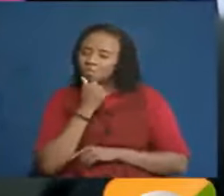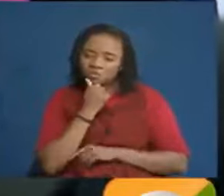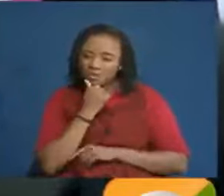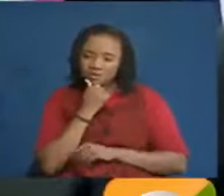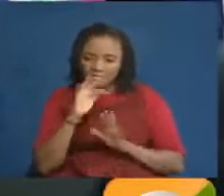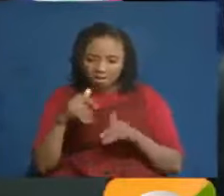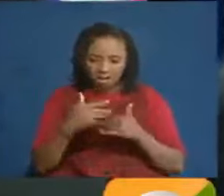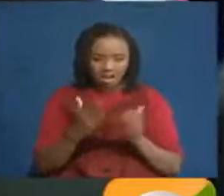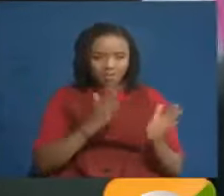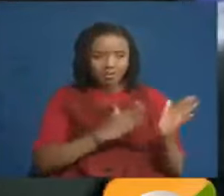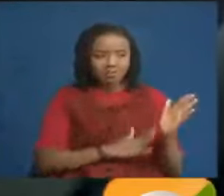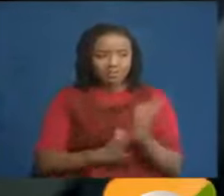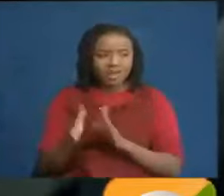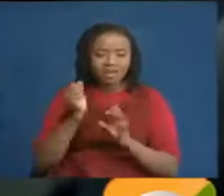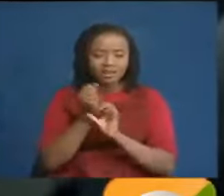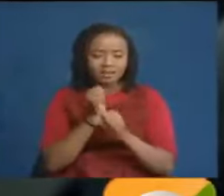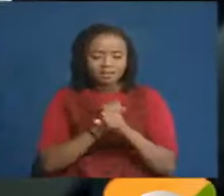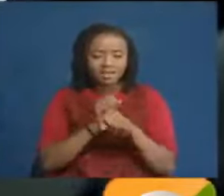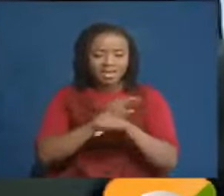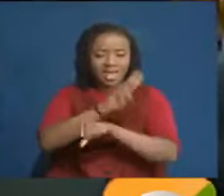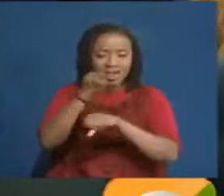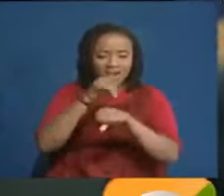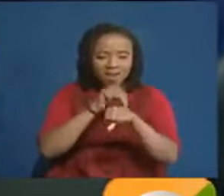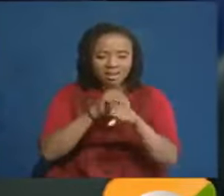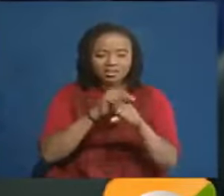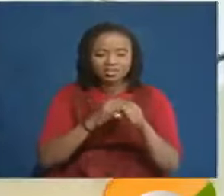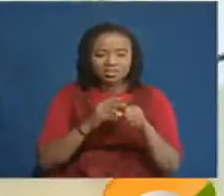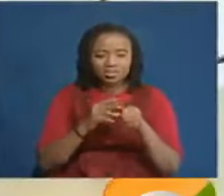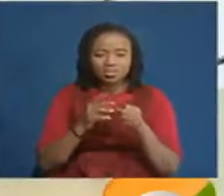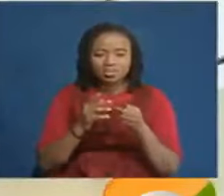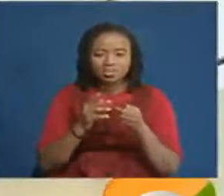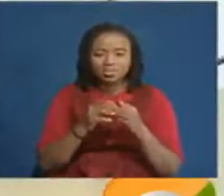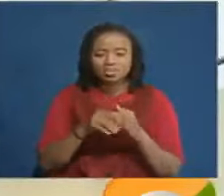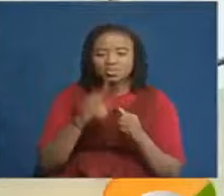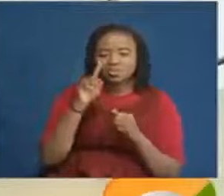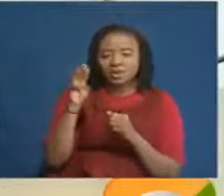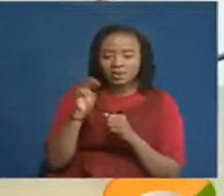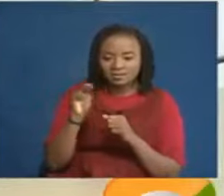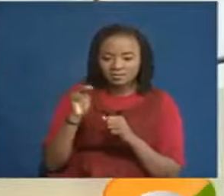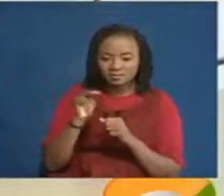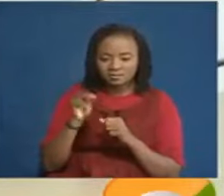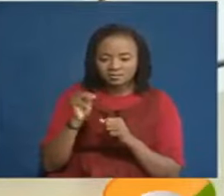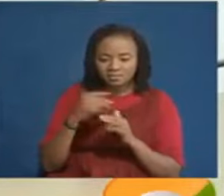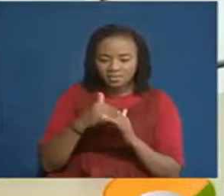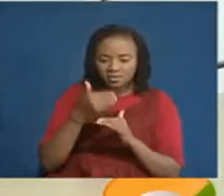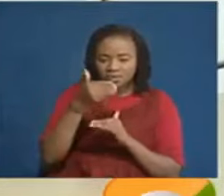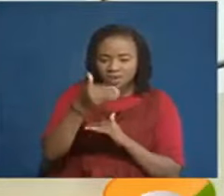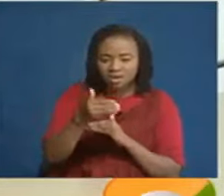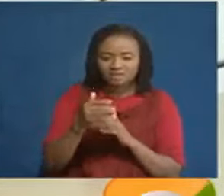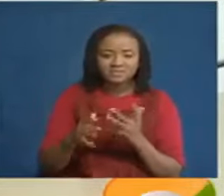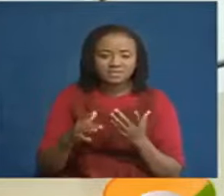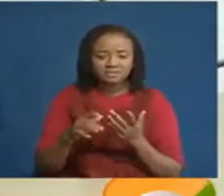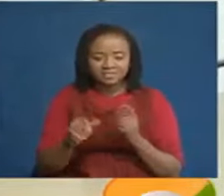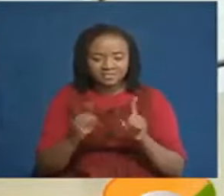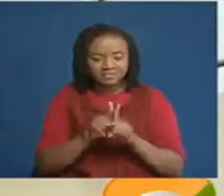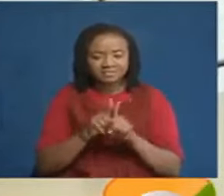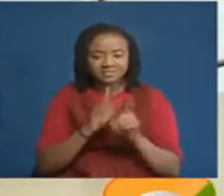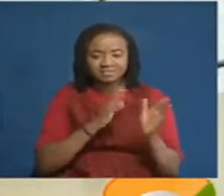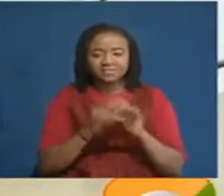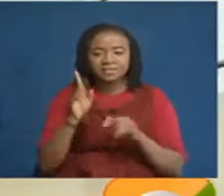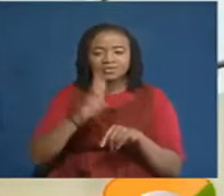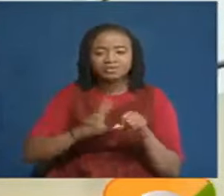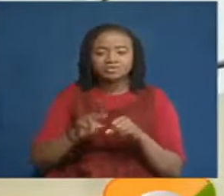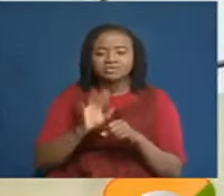wa kutengeneza nguo ya kitaifa kwa gharama ya shilingi milioni 100 miaka 20 baada ya mchakato mwingine kama huo kutumia shilingi